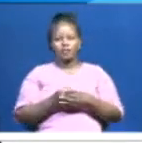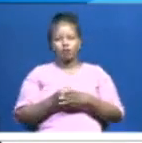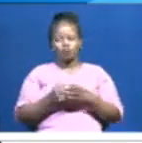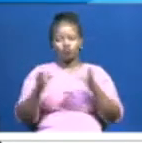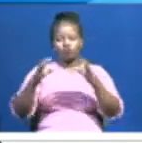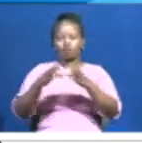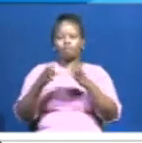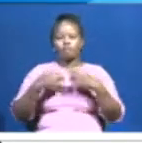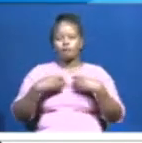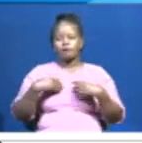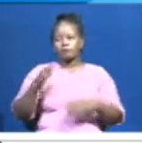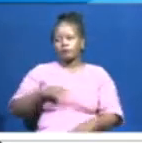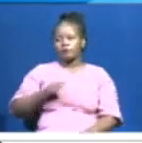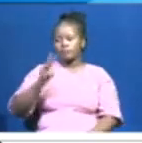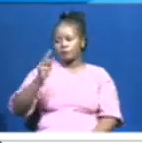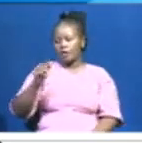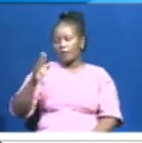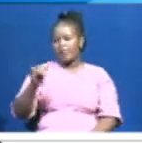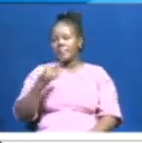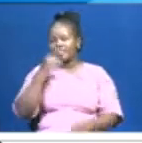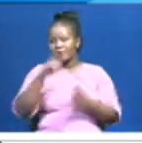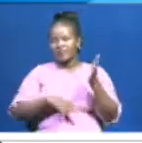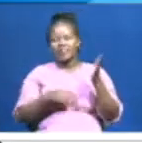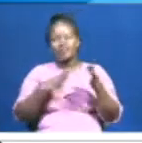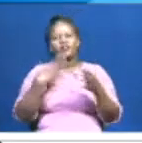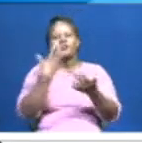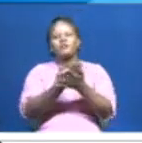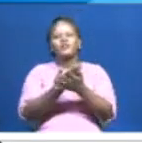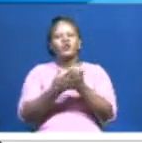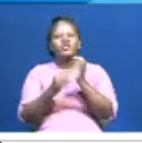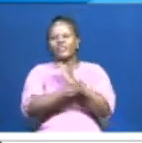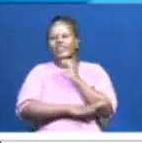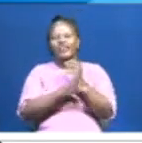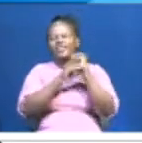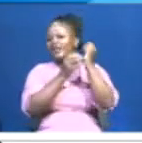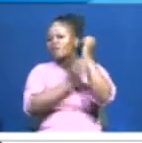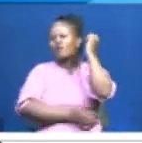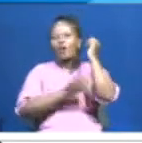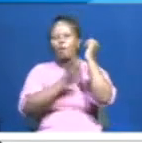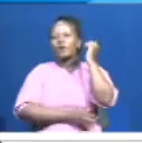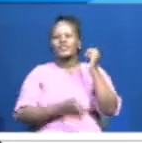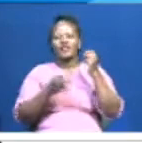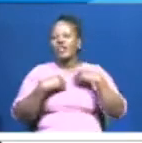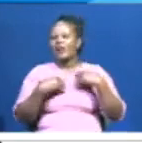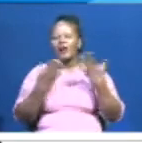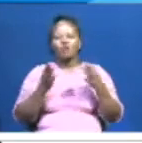tabia Mary Muthoni amesema korokoro za humu nchini ziko katika hali duni bila vifaa vya kimsingi.